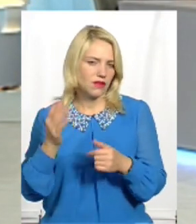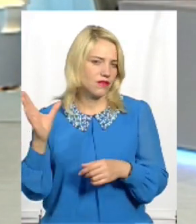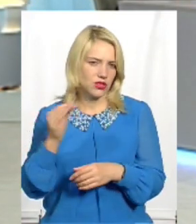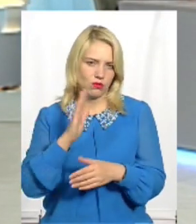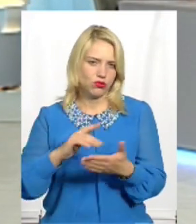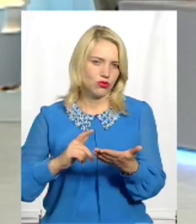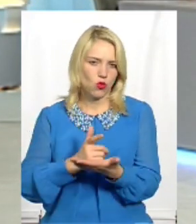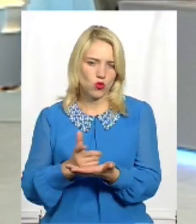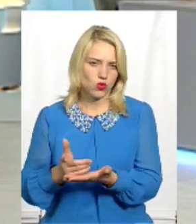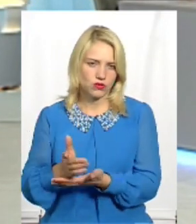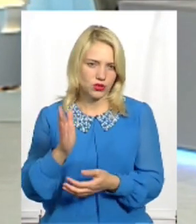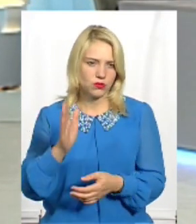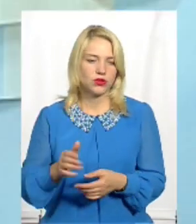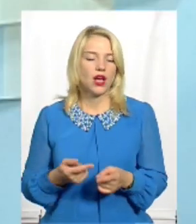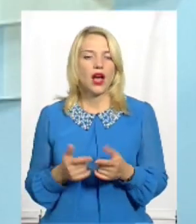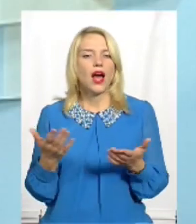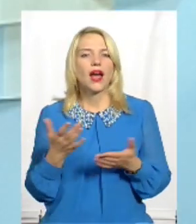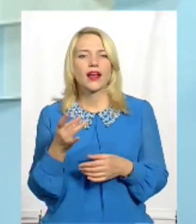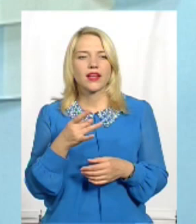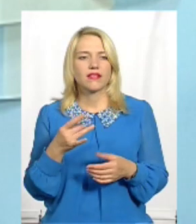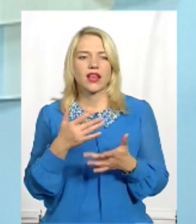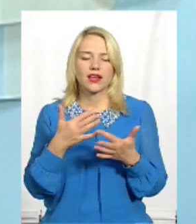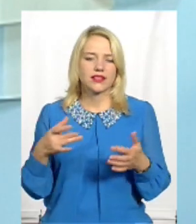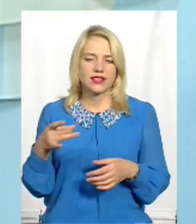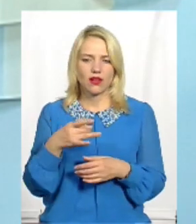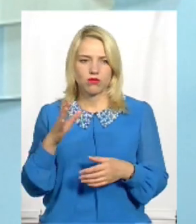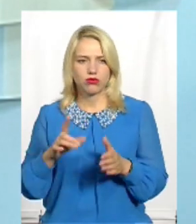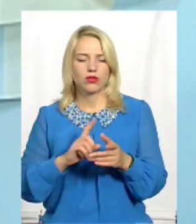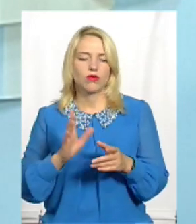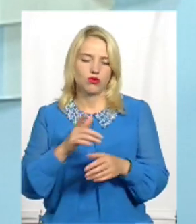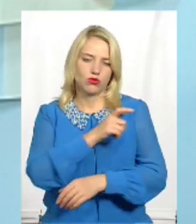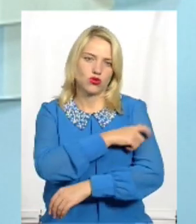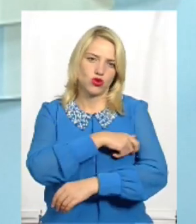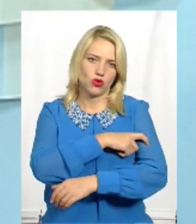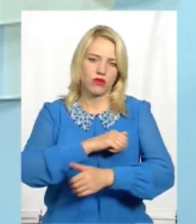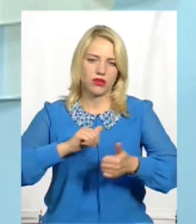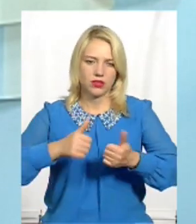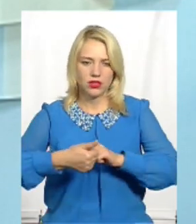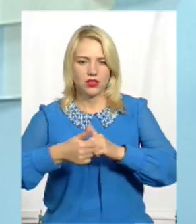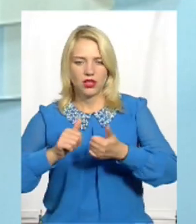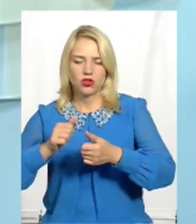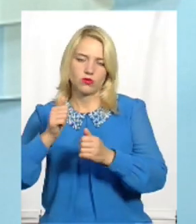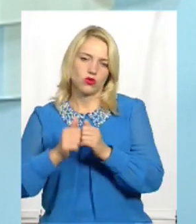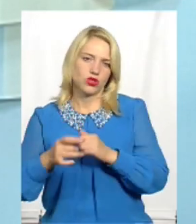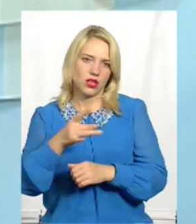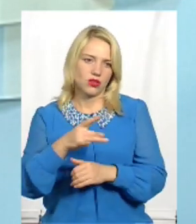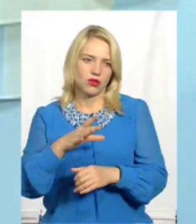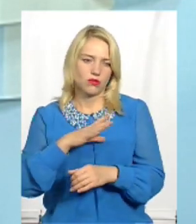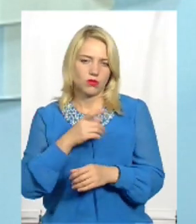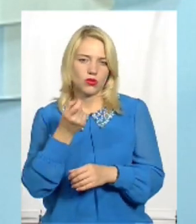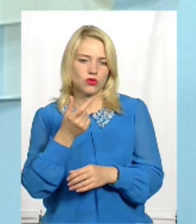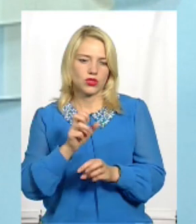курсувати. А по яким районах міста вони будуть курсувати? По різних районах будуть курсувати, будемо чергувати, щоб кожен мікрорайон був